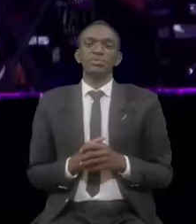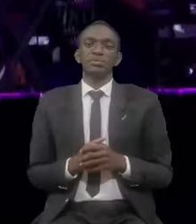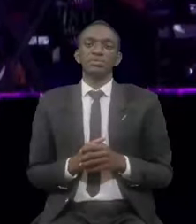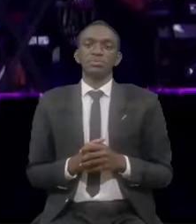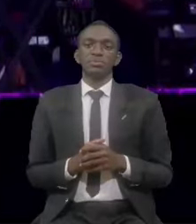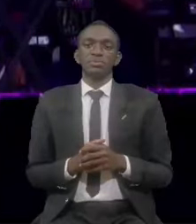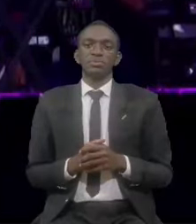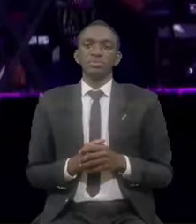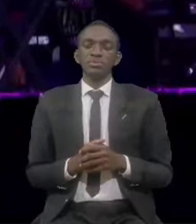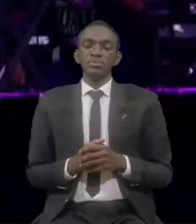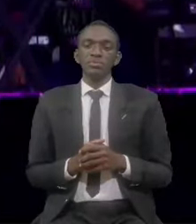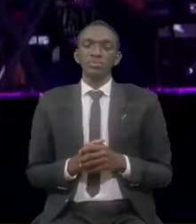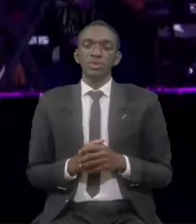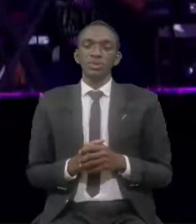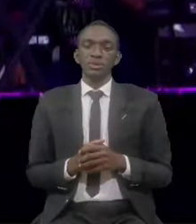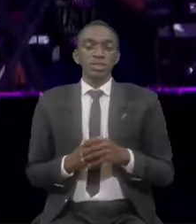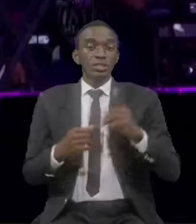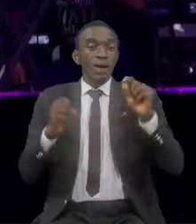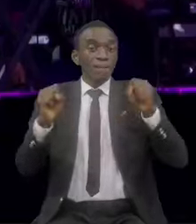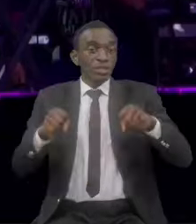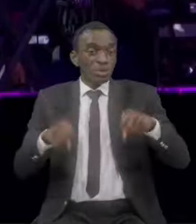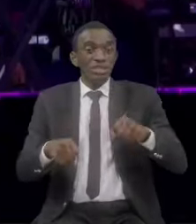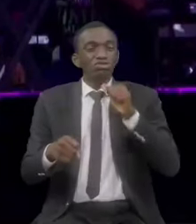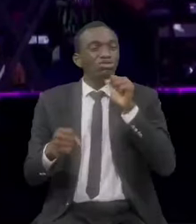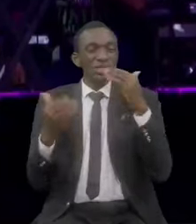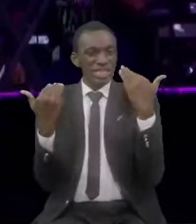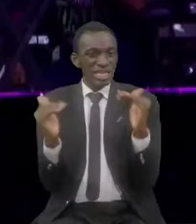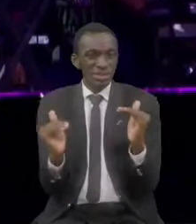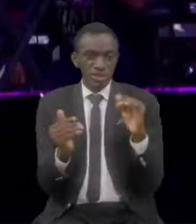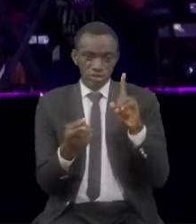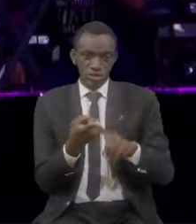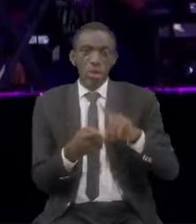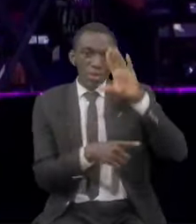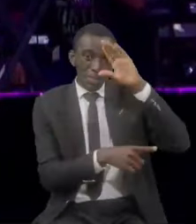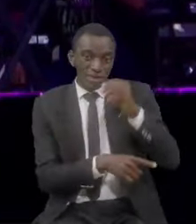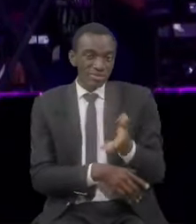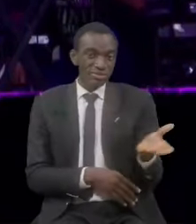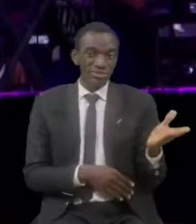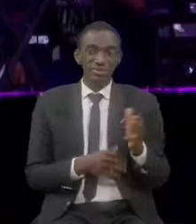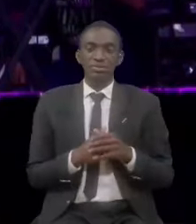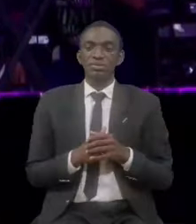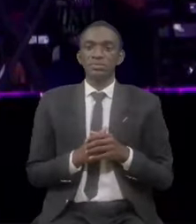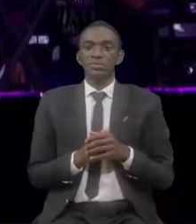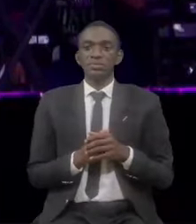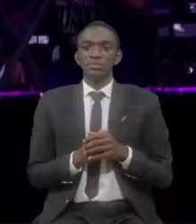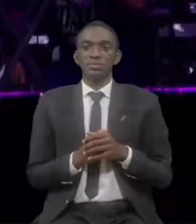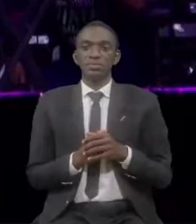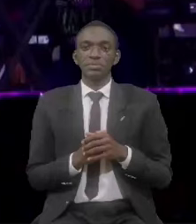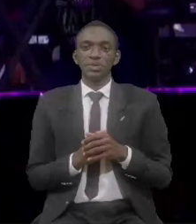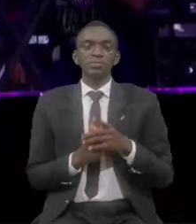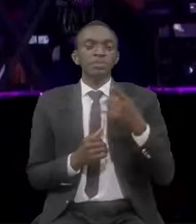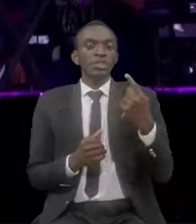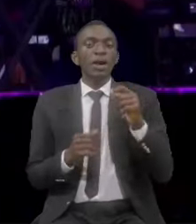possibilités illimitées. Les possibilités ne se limitent pas aux hommes.